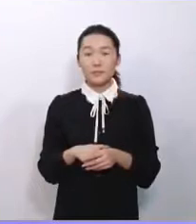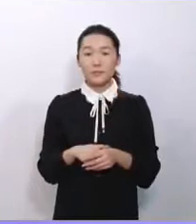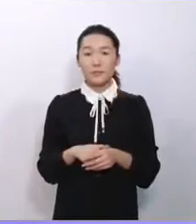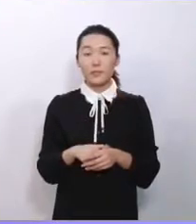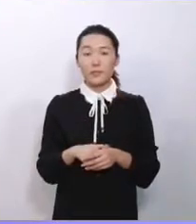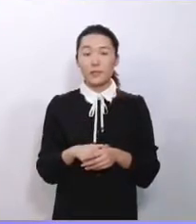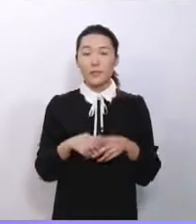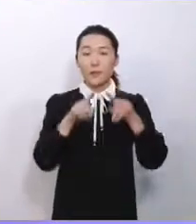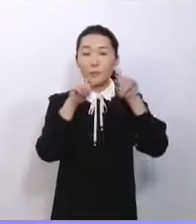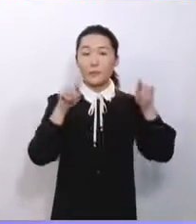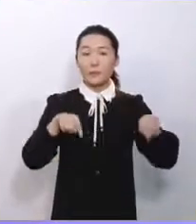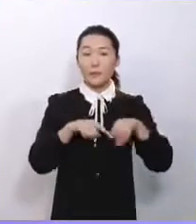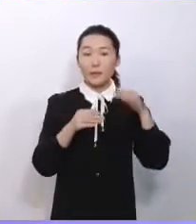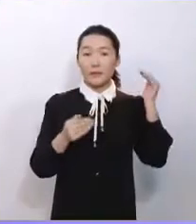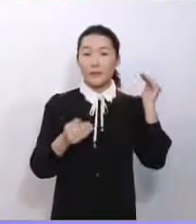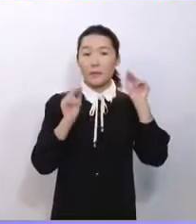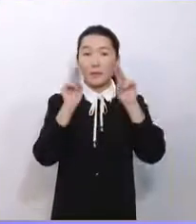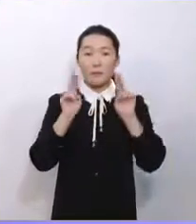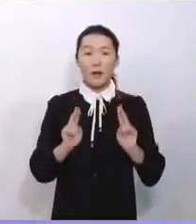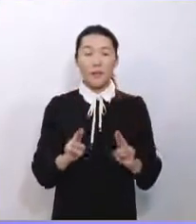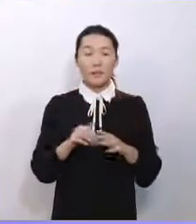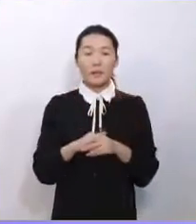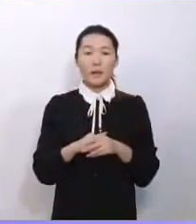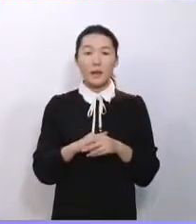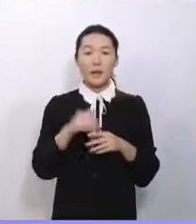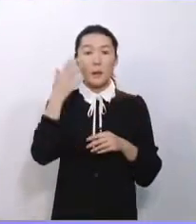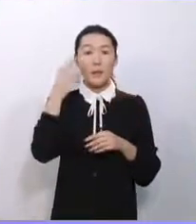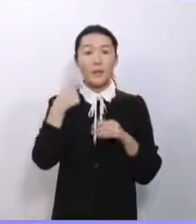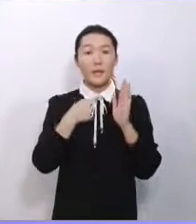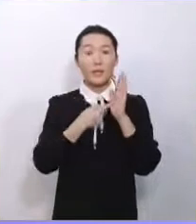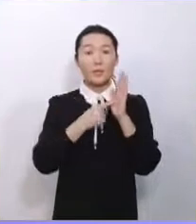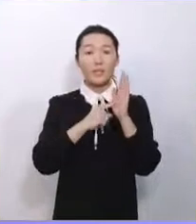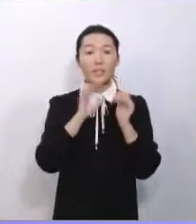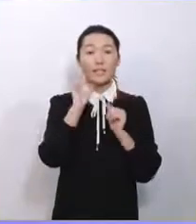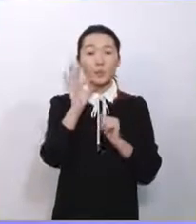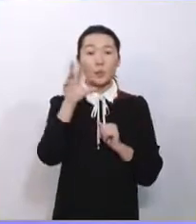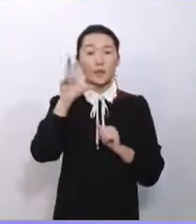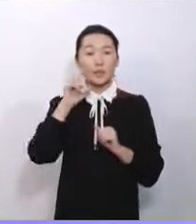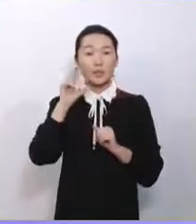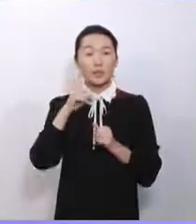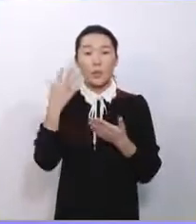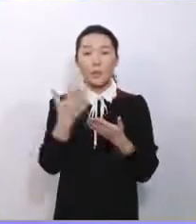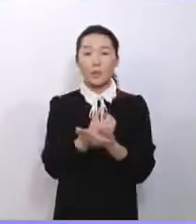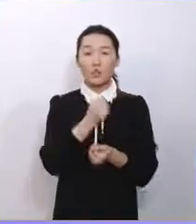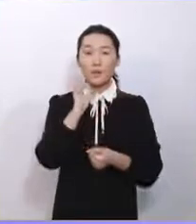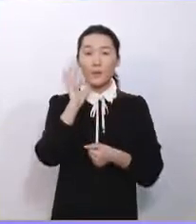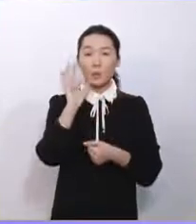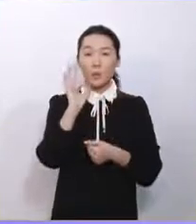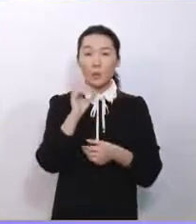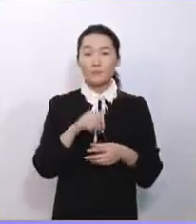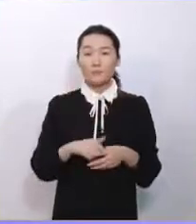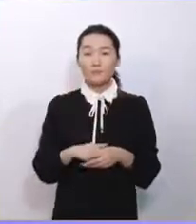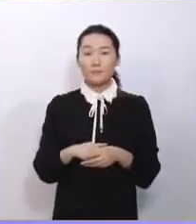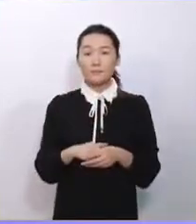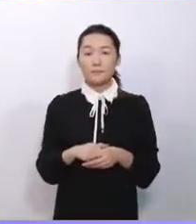Перед вами памятка. При умножении нуля на число получаем нуль.